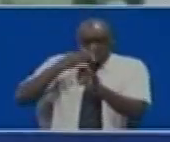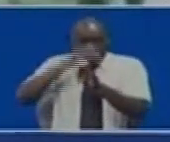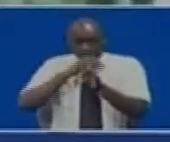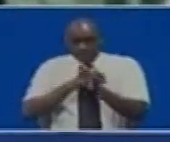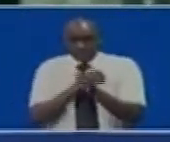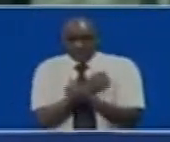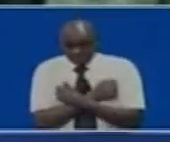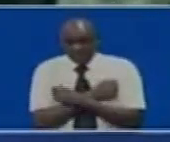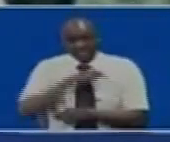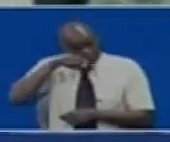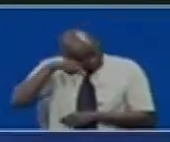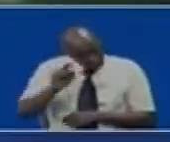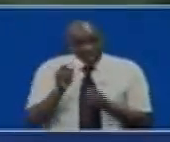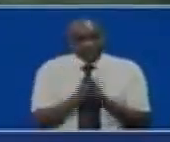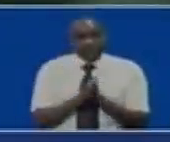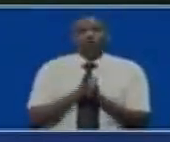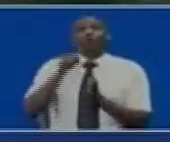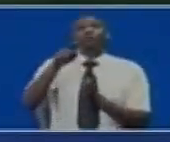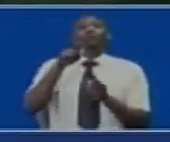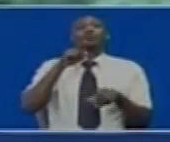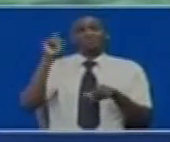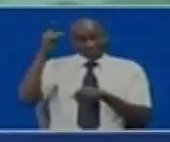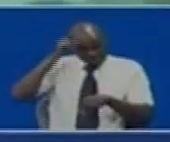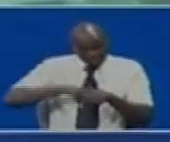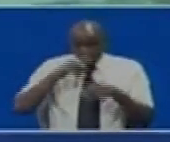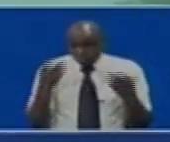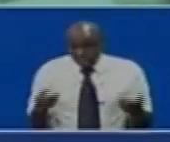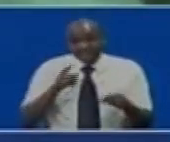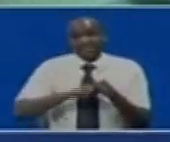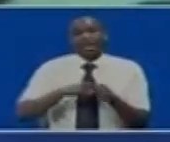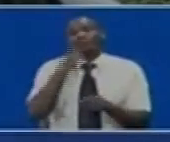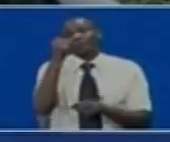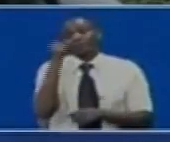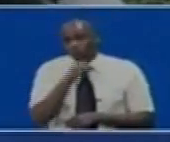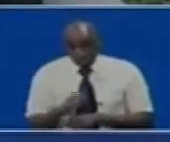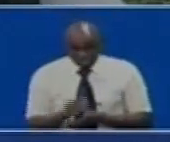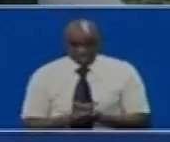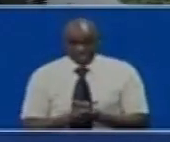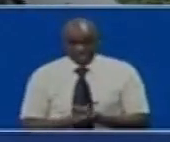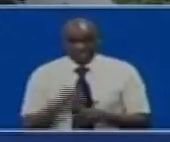uchongaji, alihudhuria maadhimisho ya Jamhuri mara ya kwanza akiwa na miaka mitano.